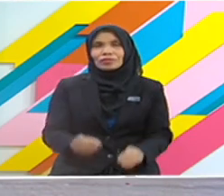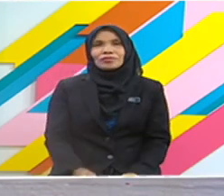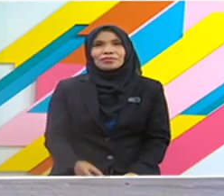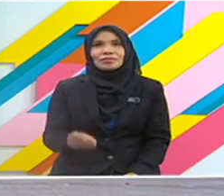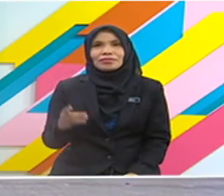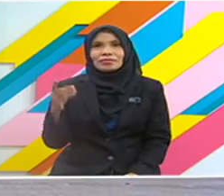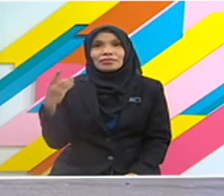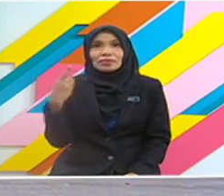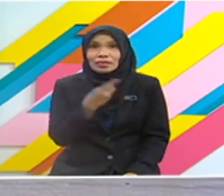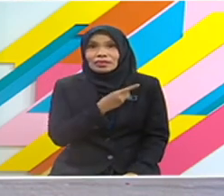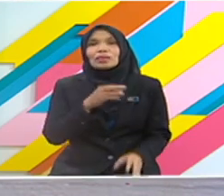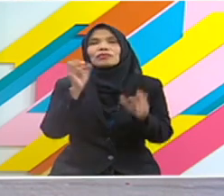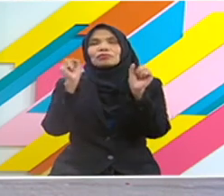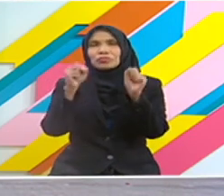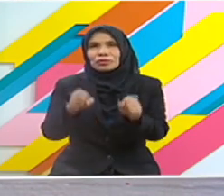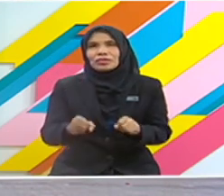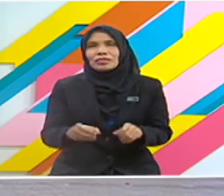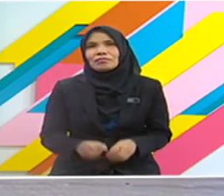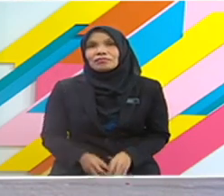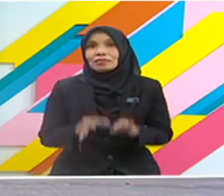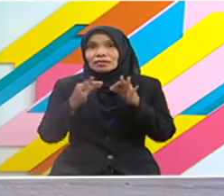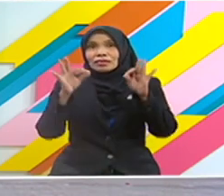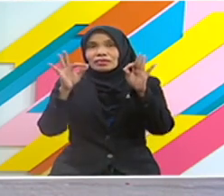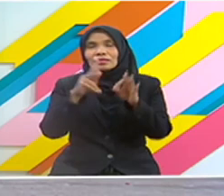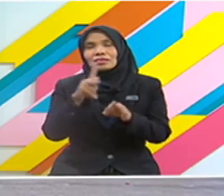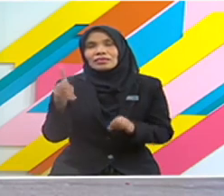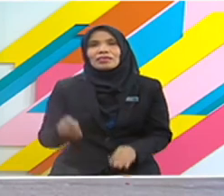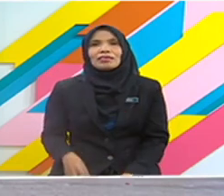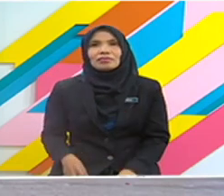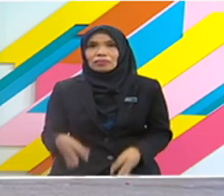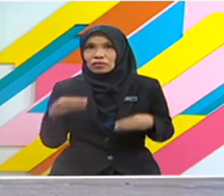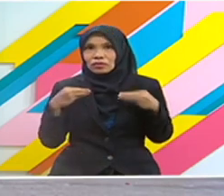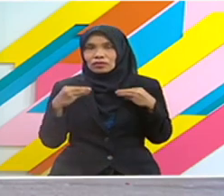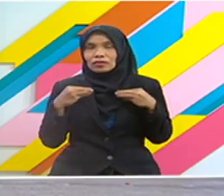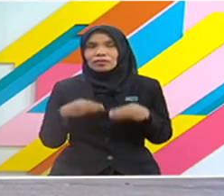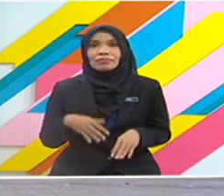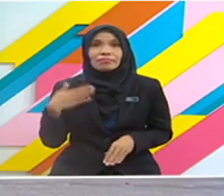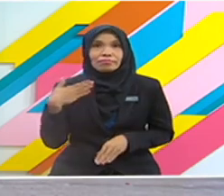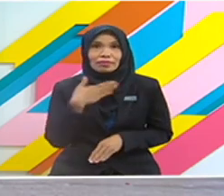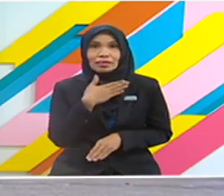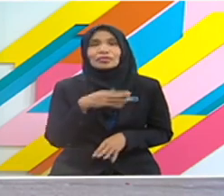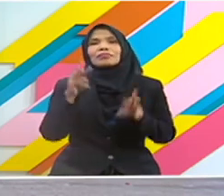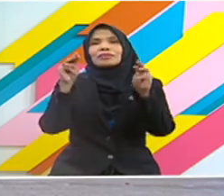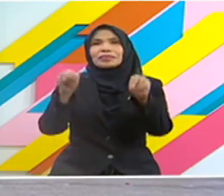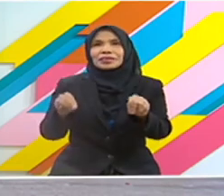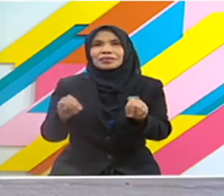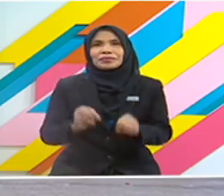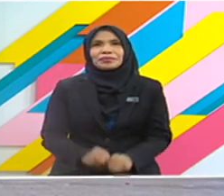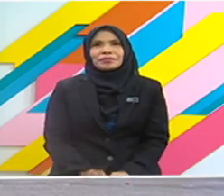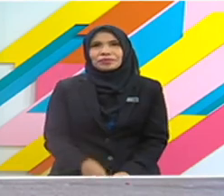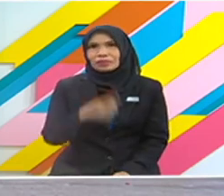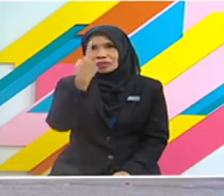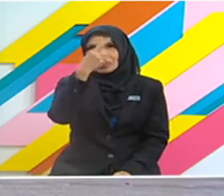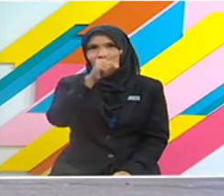kongsikan terlebih dahulu organ deria manusia. Silakan. Terima kasih Kak Rina. Sama. Okey, untuk murid-murid kat